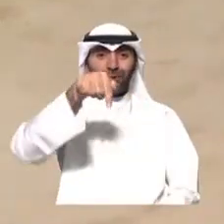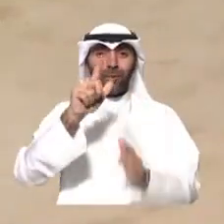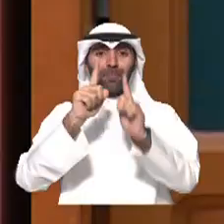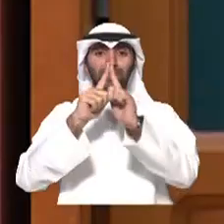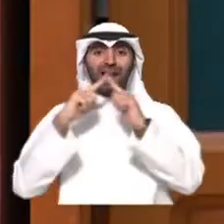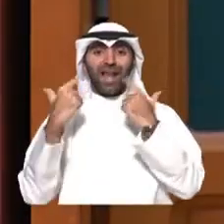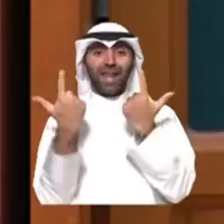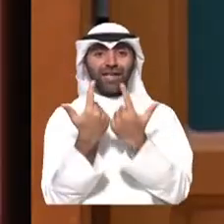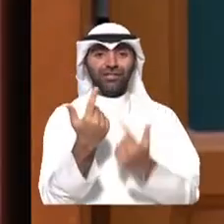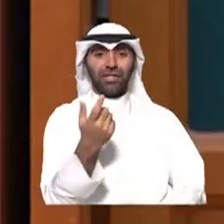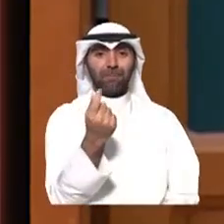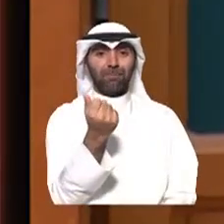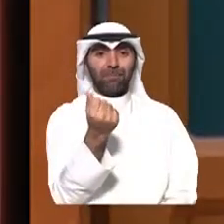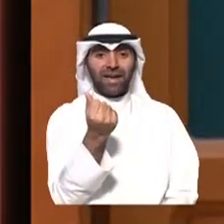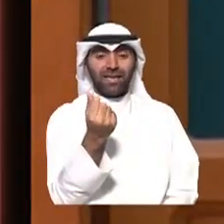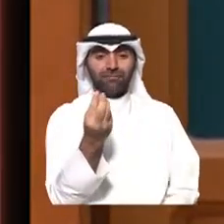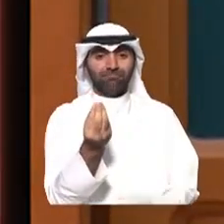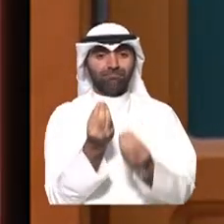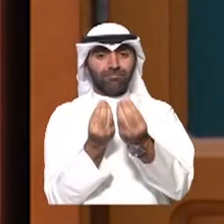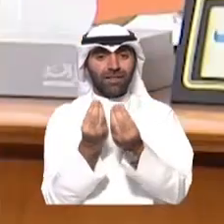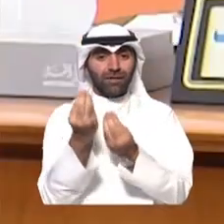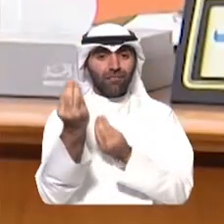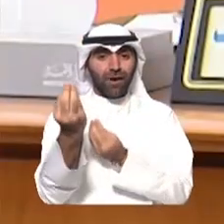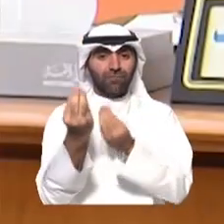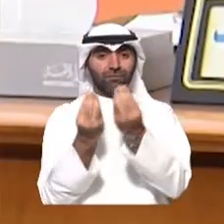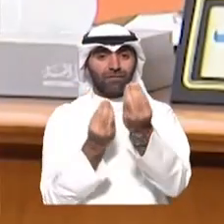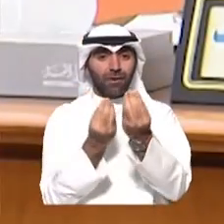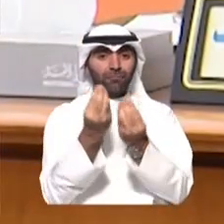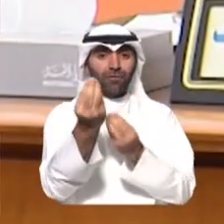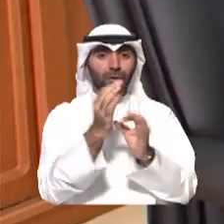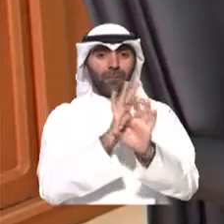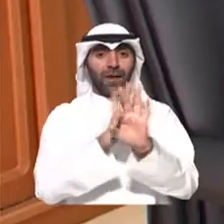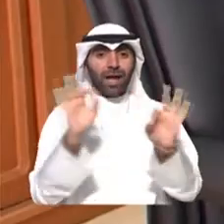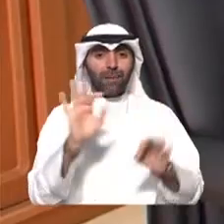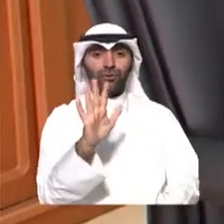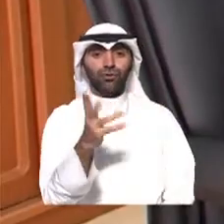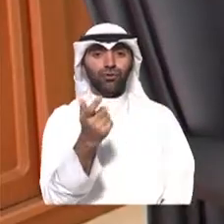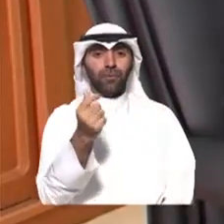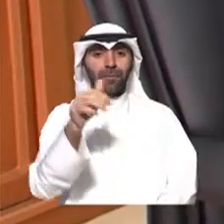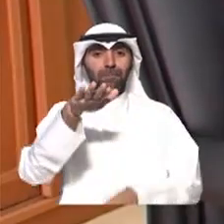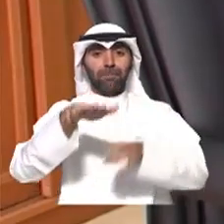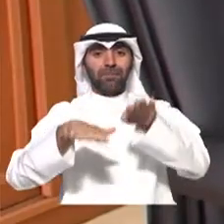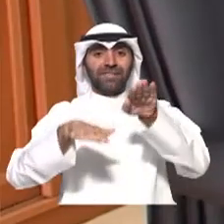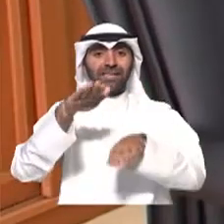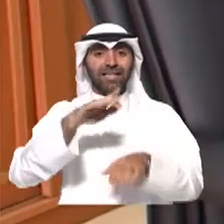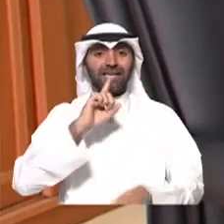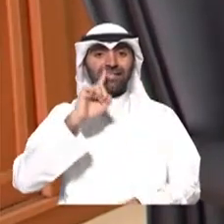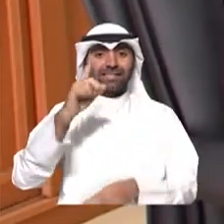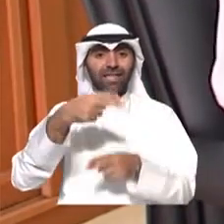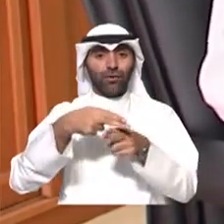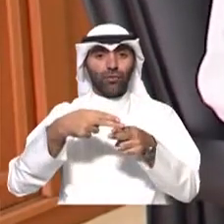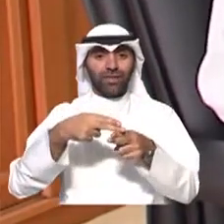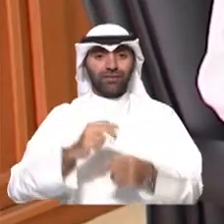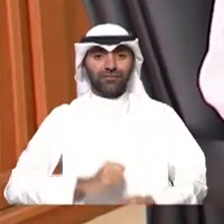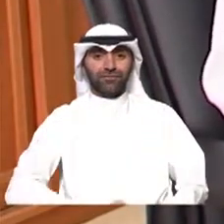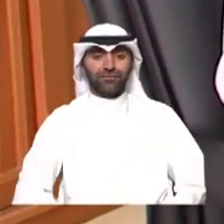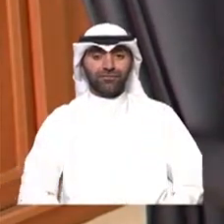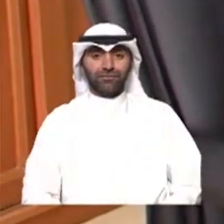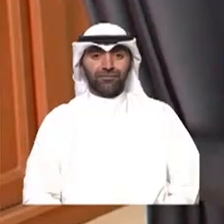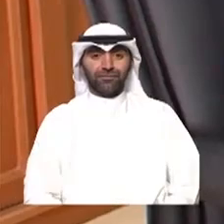الواردة من لجنة الميزانيات والحساب الختامي البرلمانية. نواف شراكي، تلفزيون دولة الكويت.